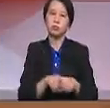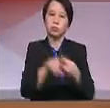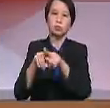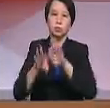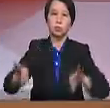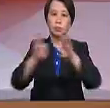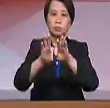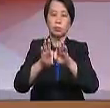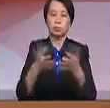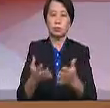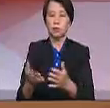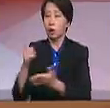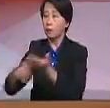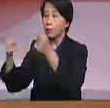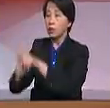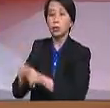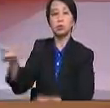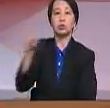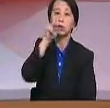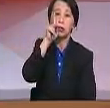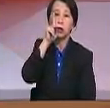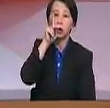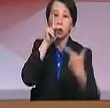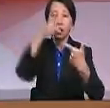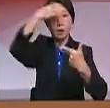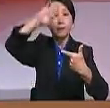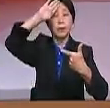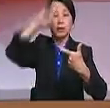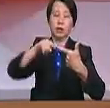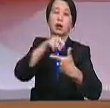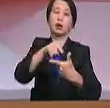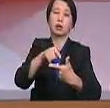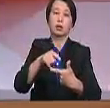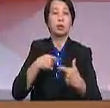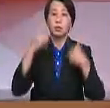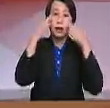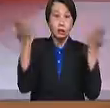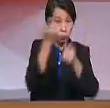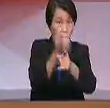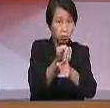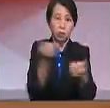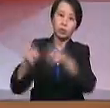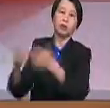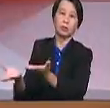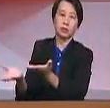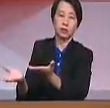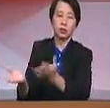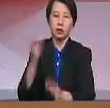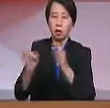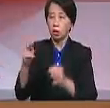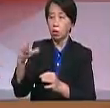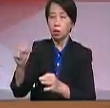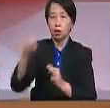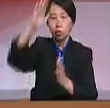Kejadian yang berlaku di Kedah, di Perlis, kita tidak duga apabila kes kita sudah